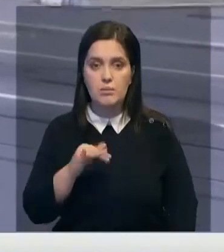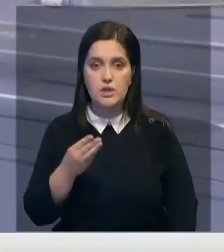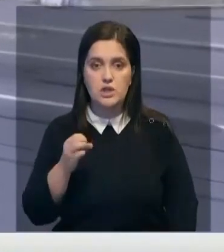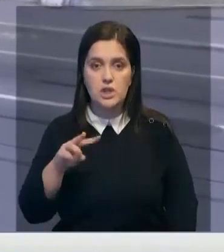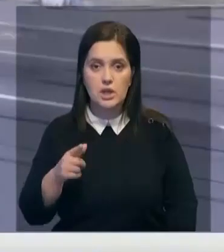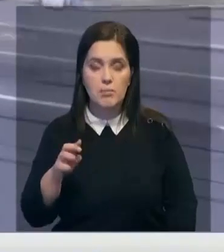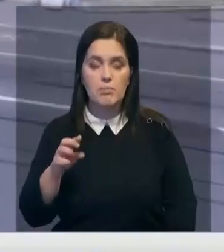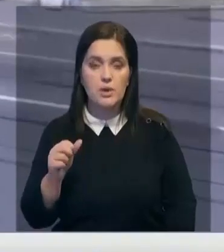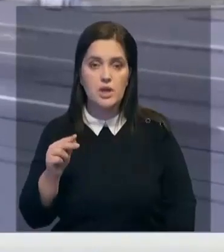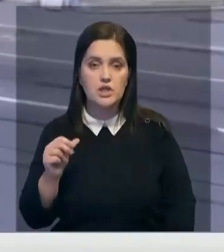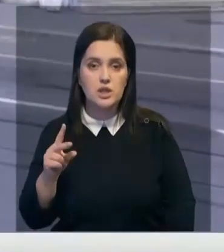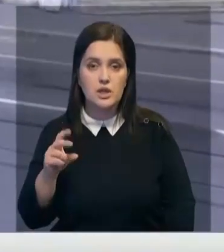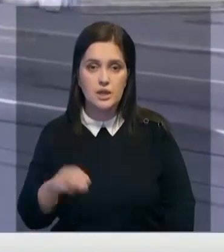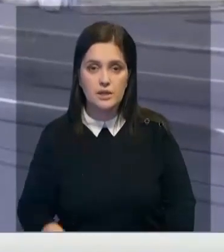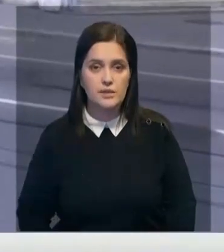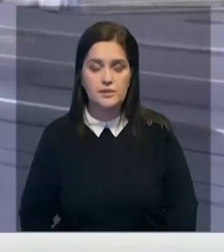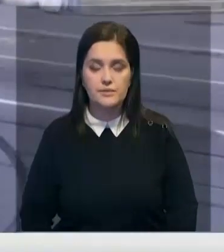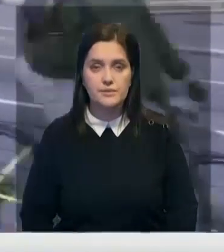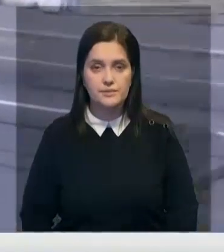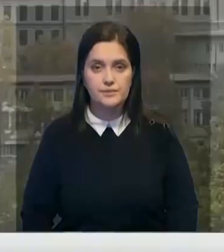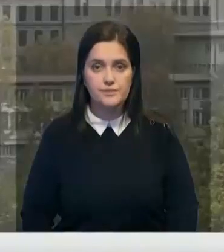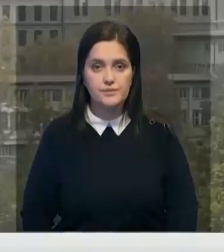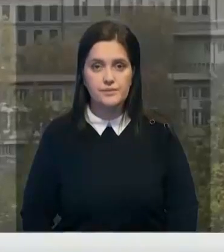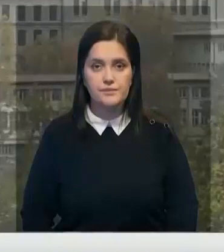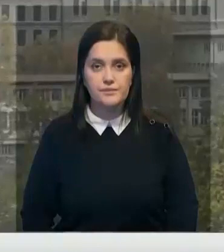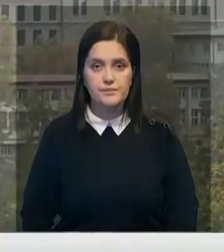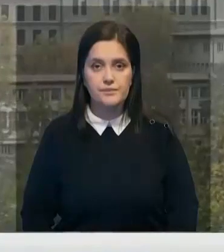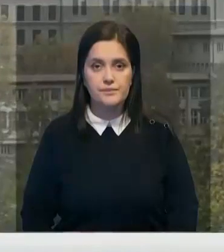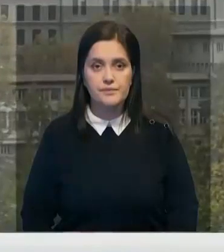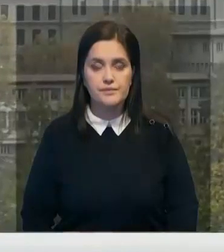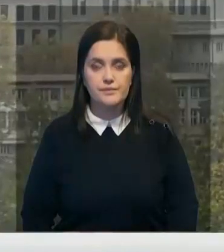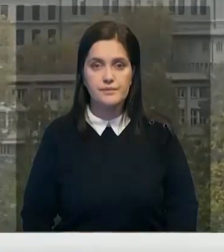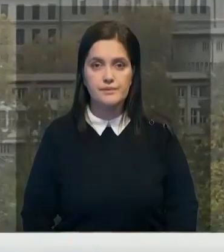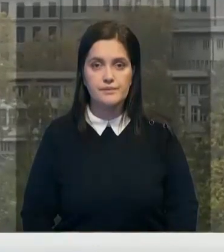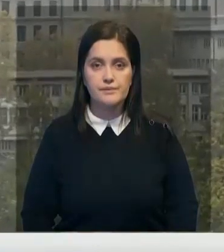Бачелет. Жанат Эрнст, Жомарт Ахметов, Хабар 24, Берн, Швейцария.